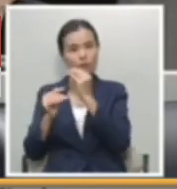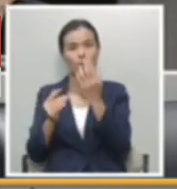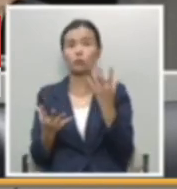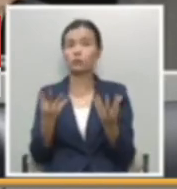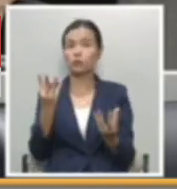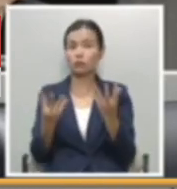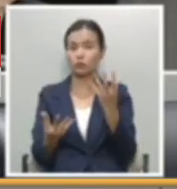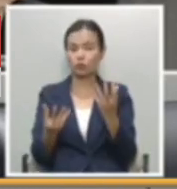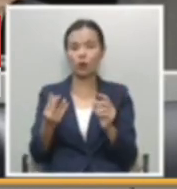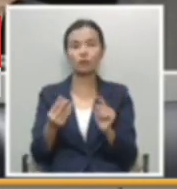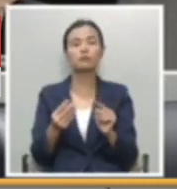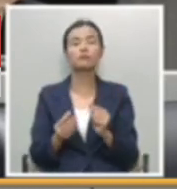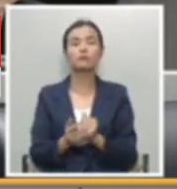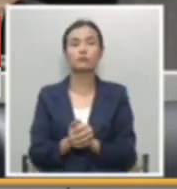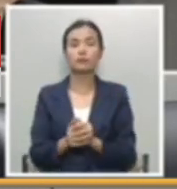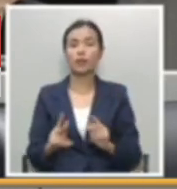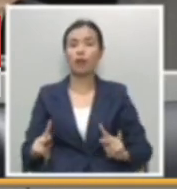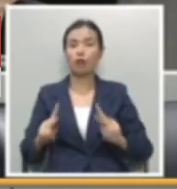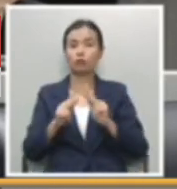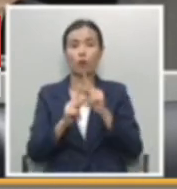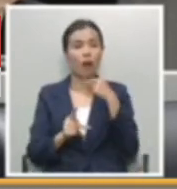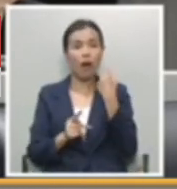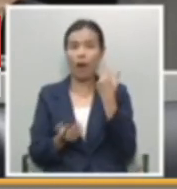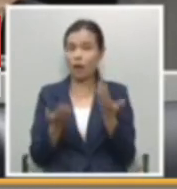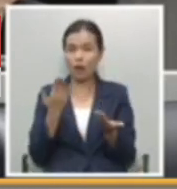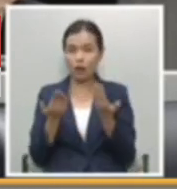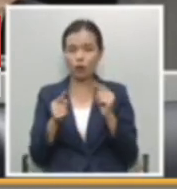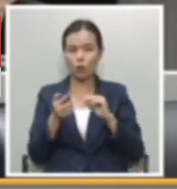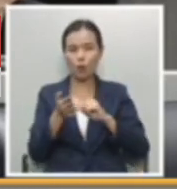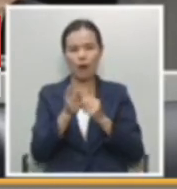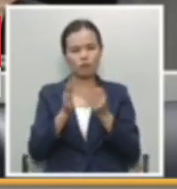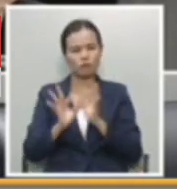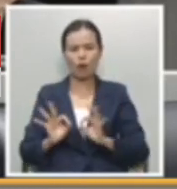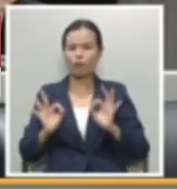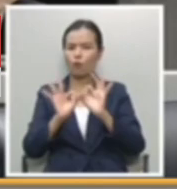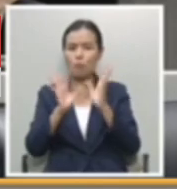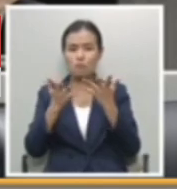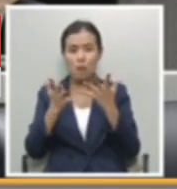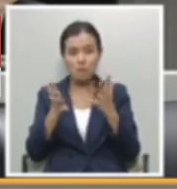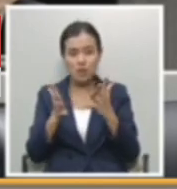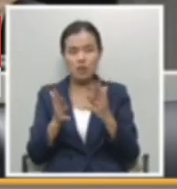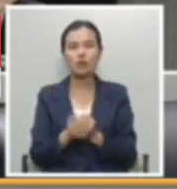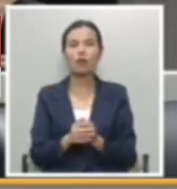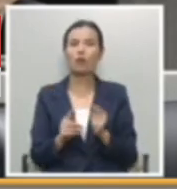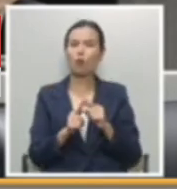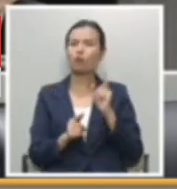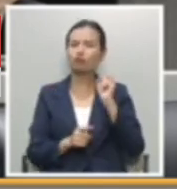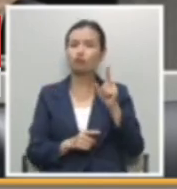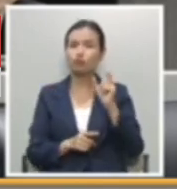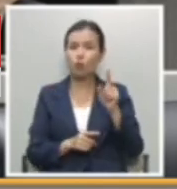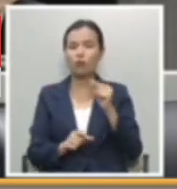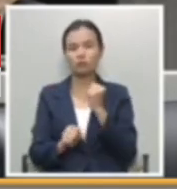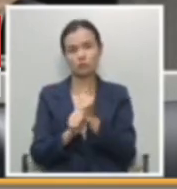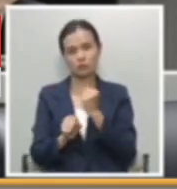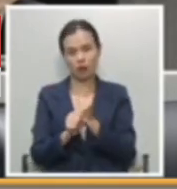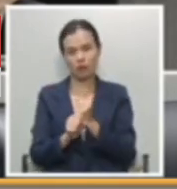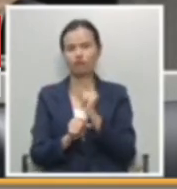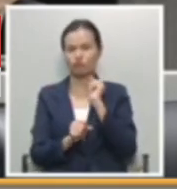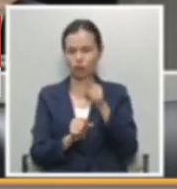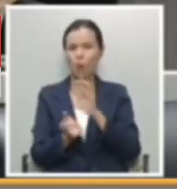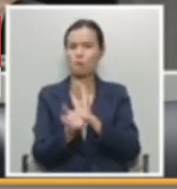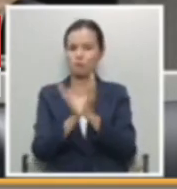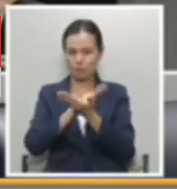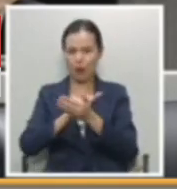นกระทรวงใดถ้าวันนี้มันไม่มีความสำคัญไม่มีความจำเป็นเร่งด่วนต้องปรับ